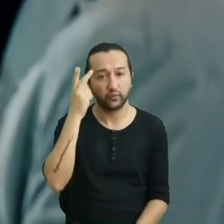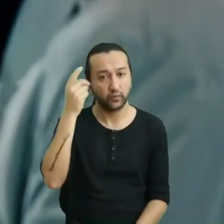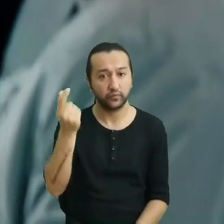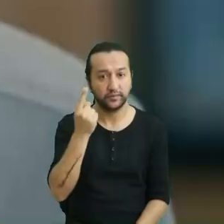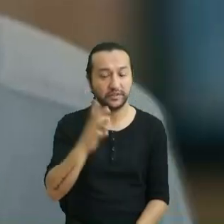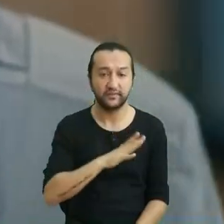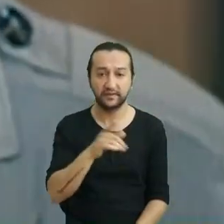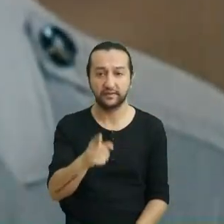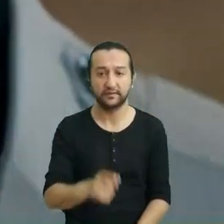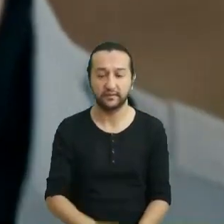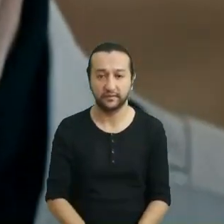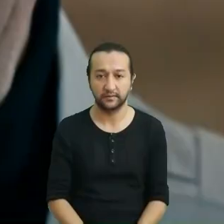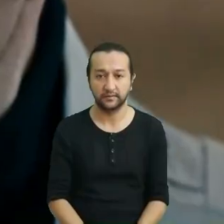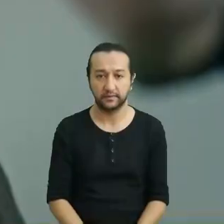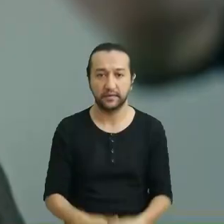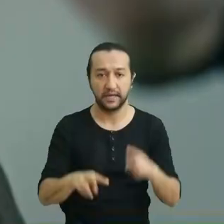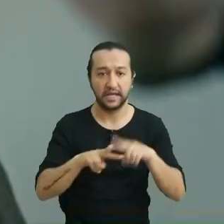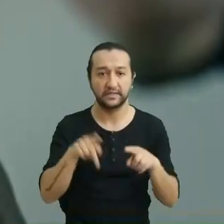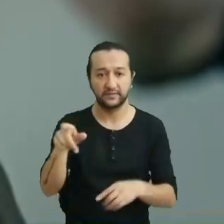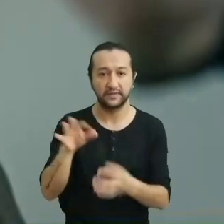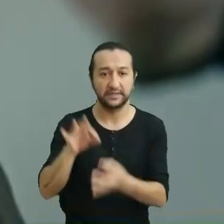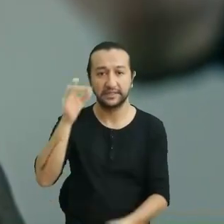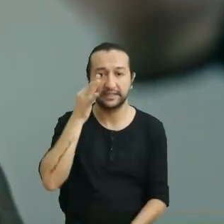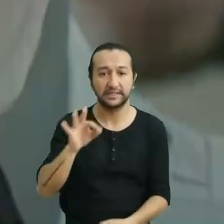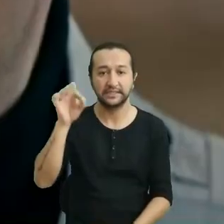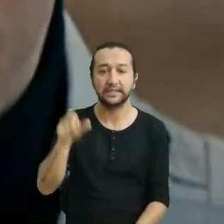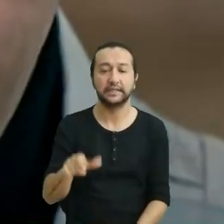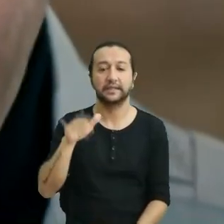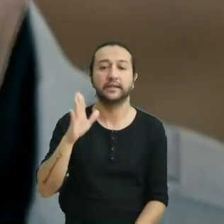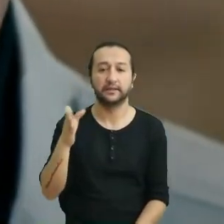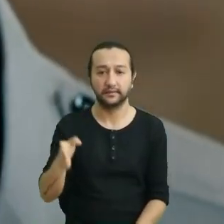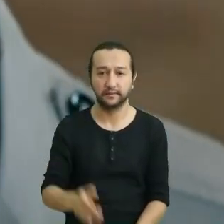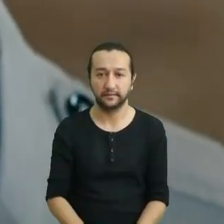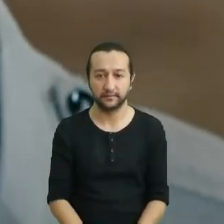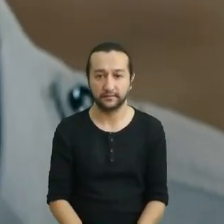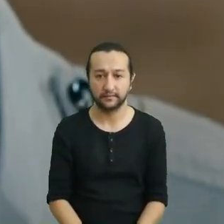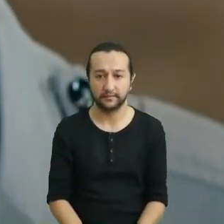Unuttuğunuz bir şey var. Asaf insan değil.